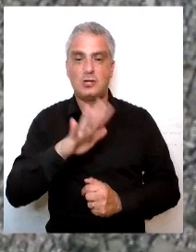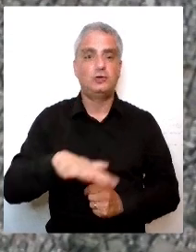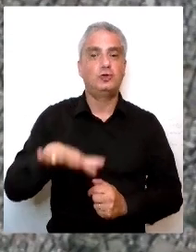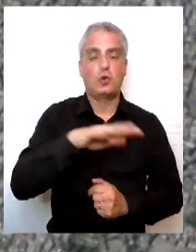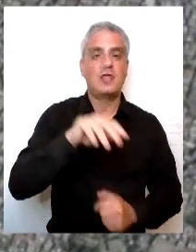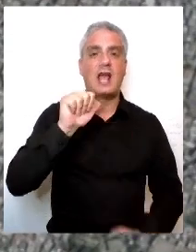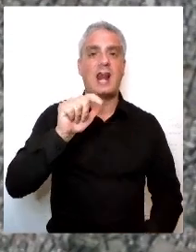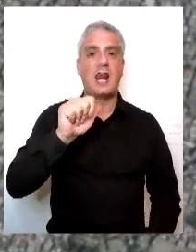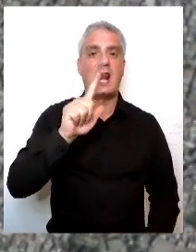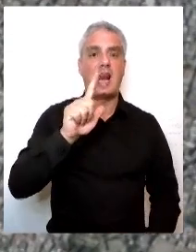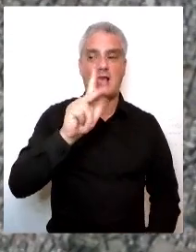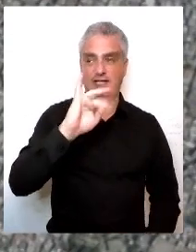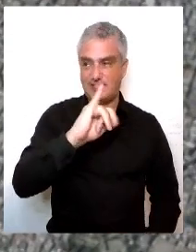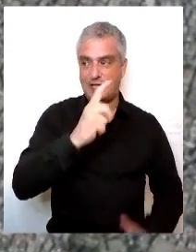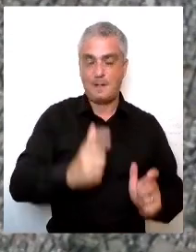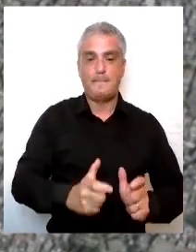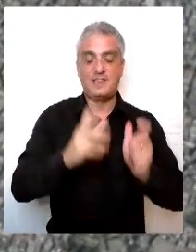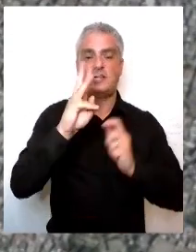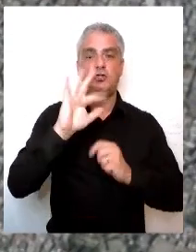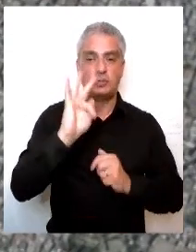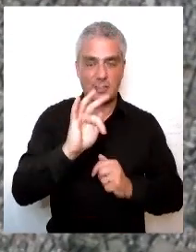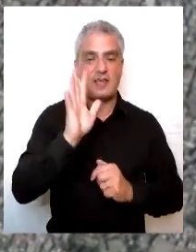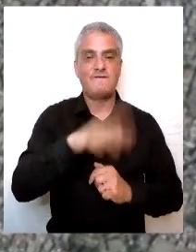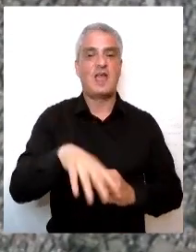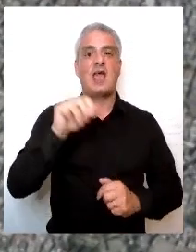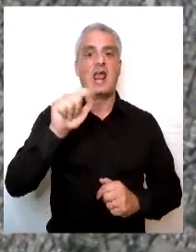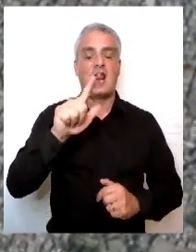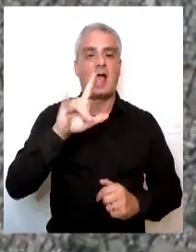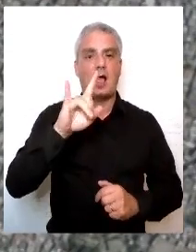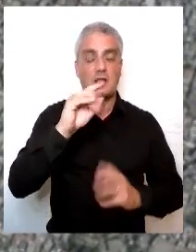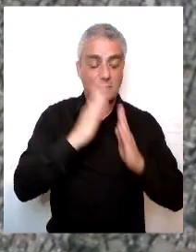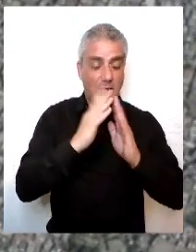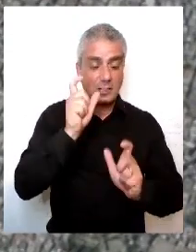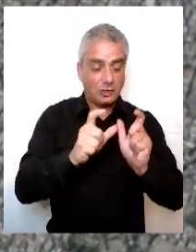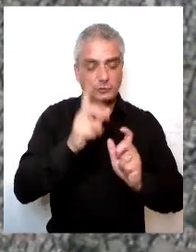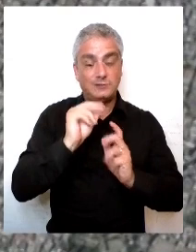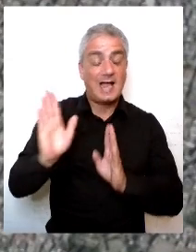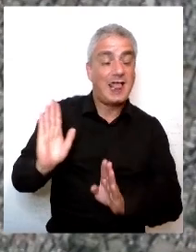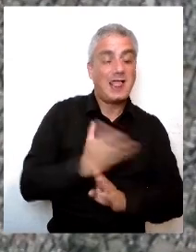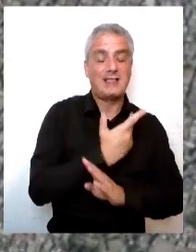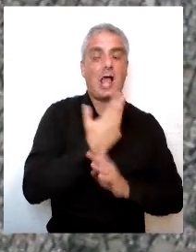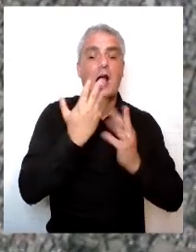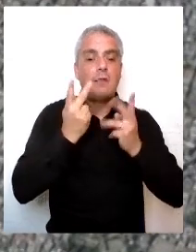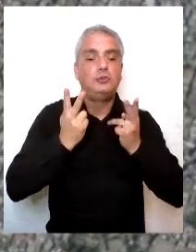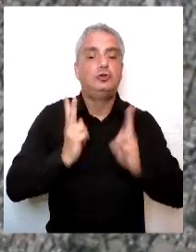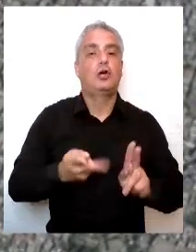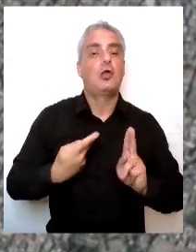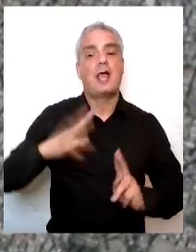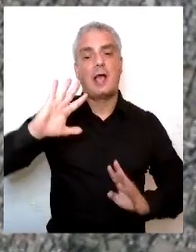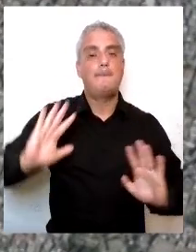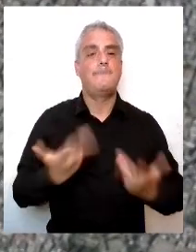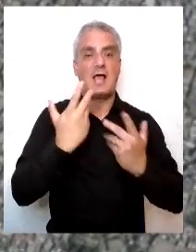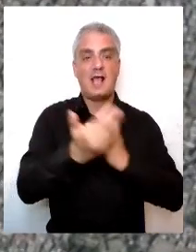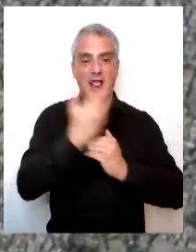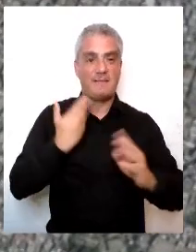אלקי בבניין שיט בשכונת אל חדת על יושבי הבניין להתרחק ממנו כמה שיותר מהר תרם